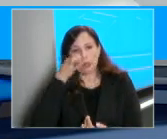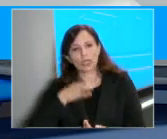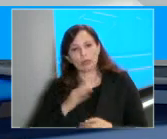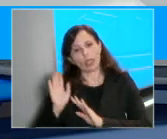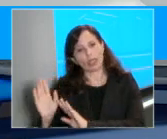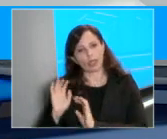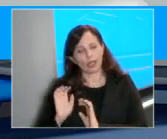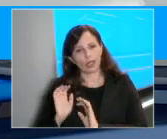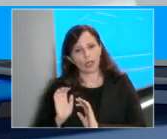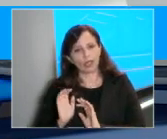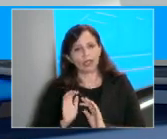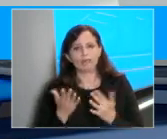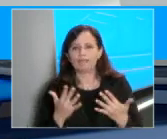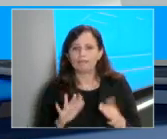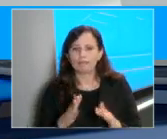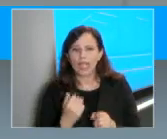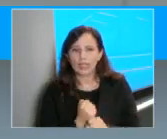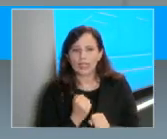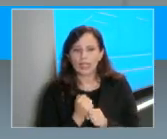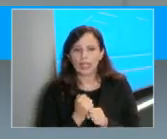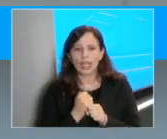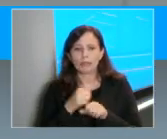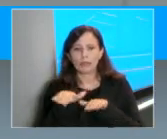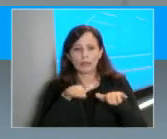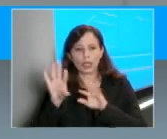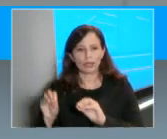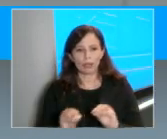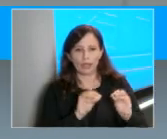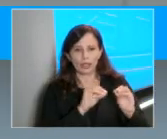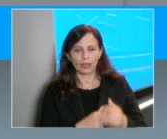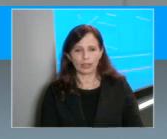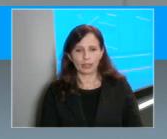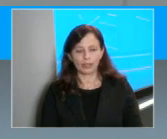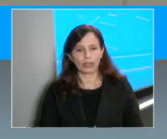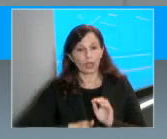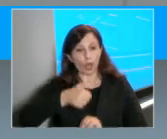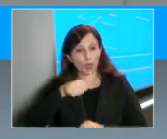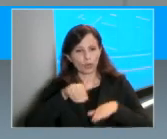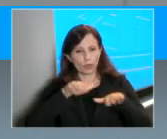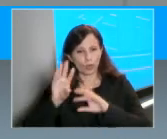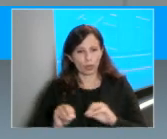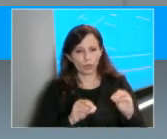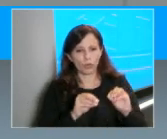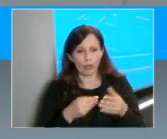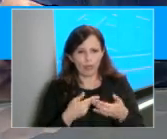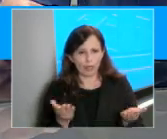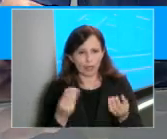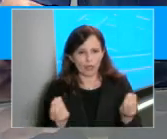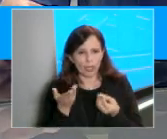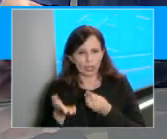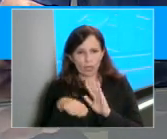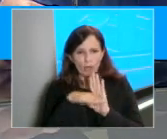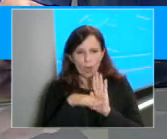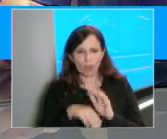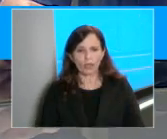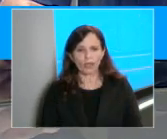מה נעשה עם הדין של ממשלת מעבר? לגבי סליחה. לא, ראש ממשלת מעבר, תשמע, אין דבר כזה בחוק. אז מה אתה עושה